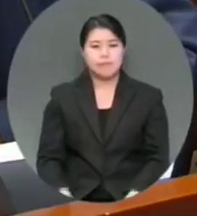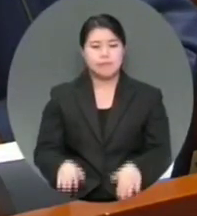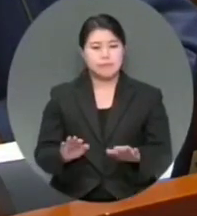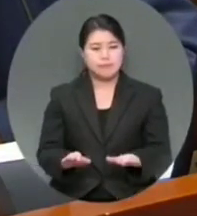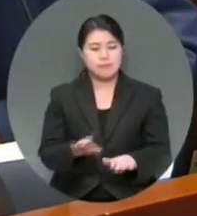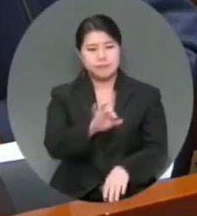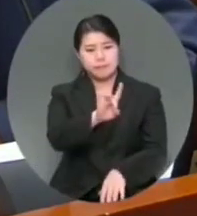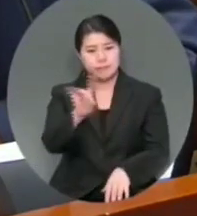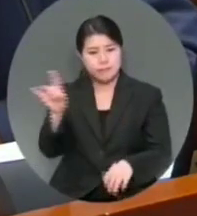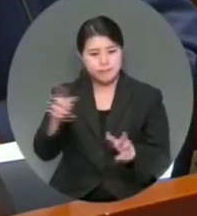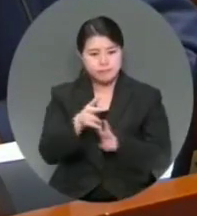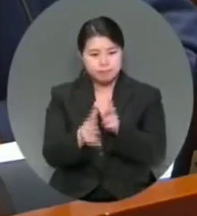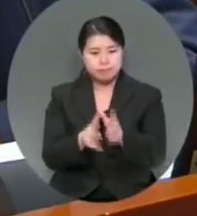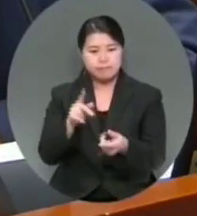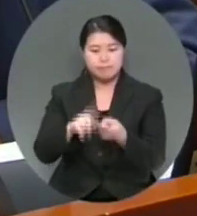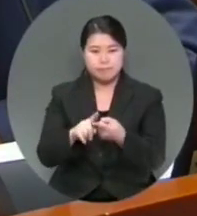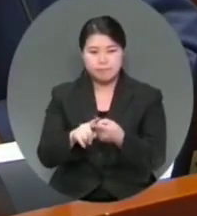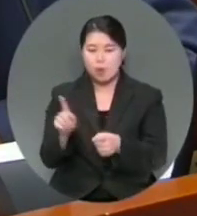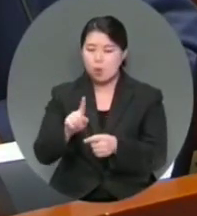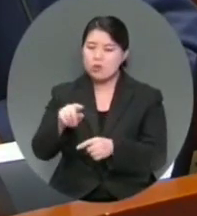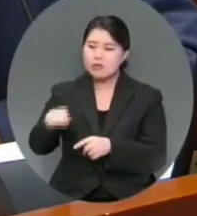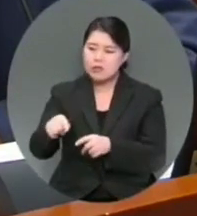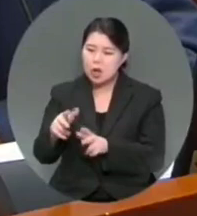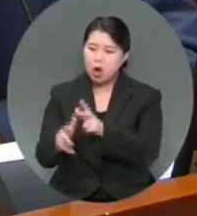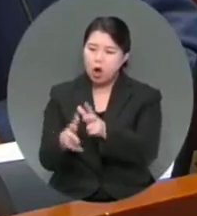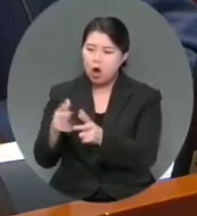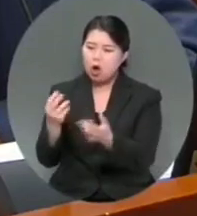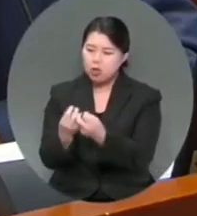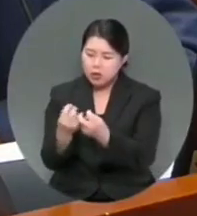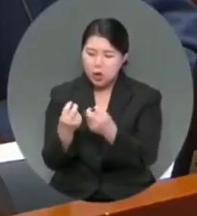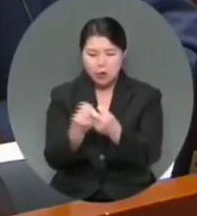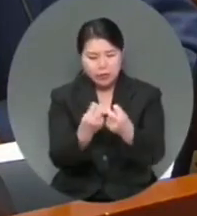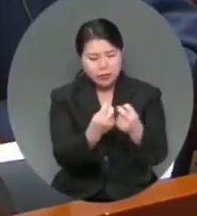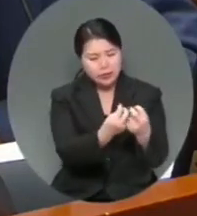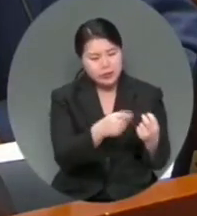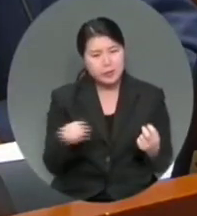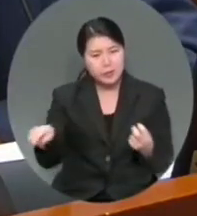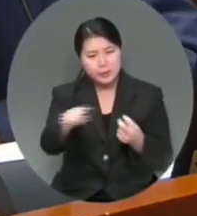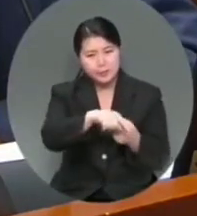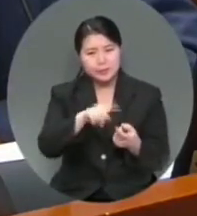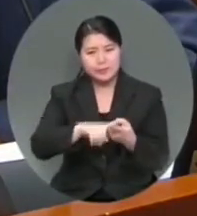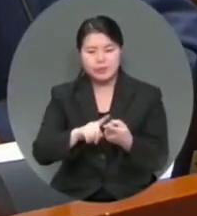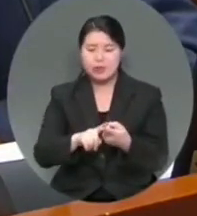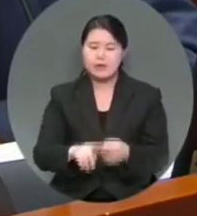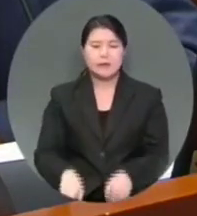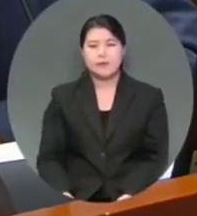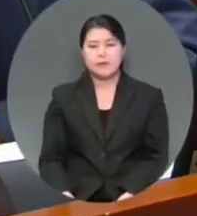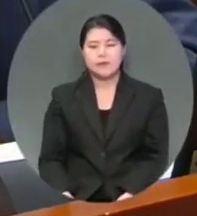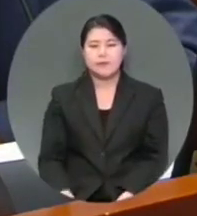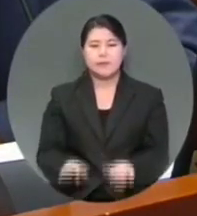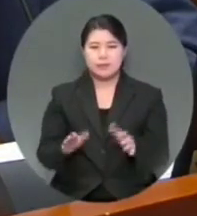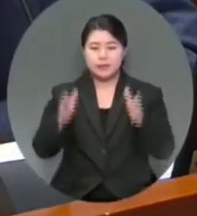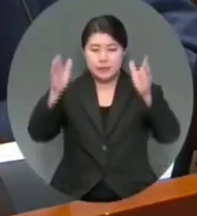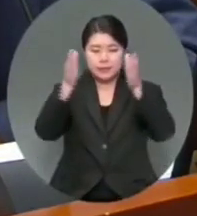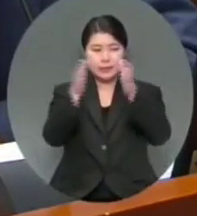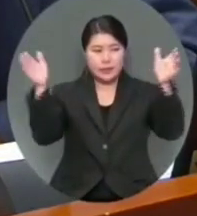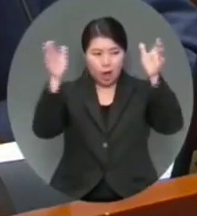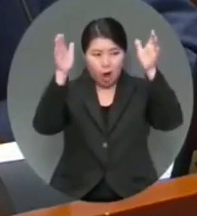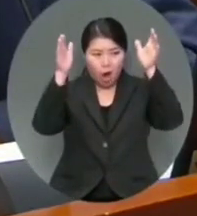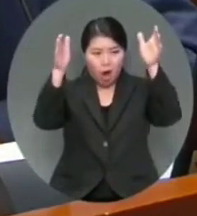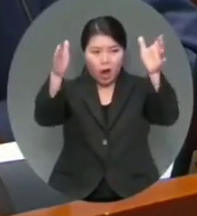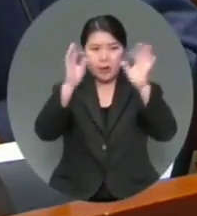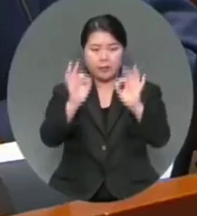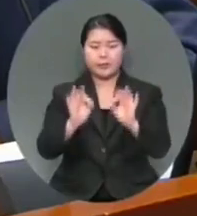개별 사업을 놓고 어느 사업을 어떻게 하자 지금 이거는 조금 이러신 것 같고 전체 큰 방향성 속에서